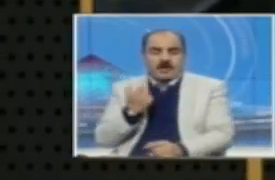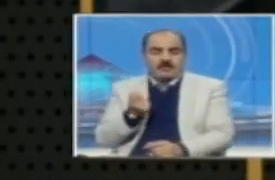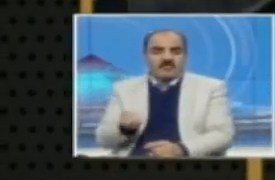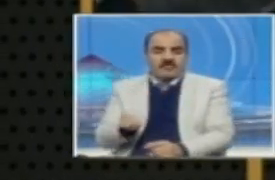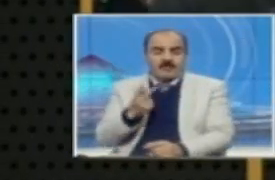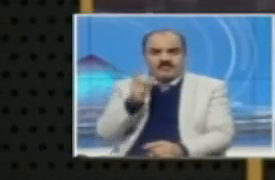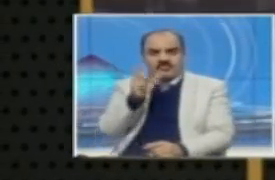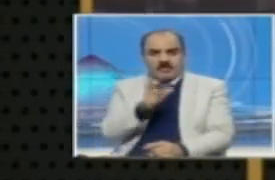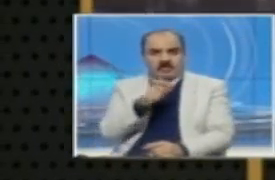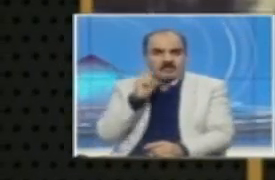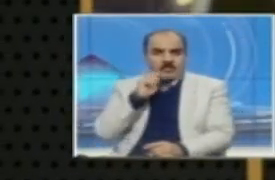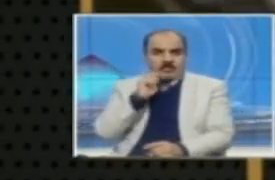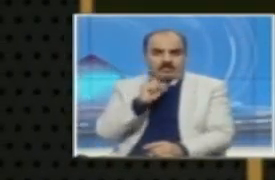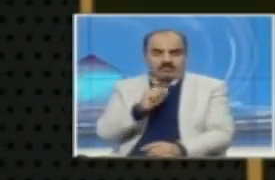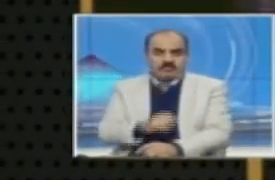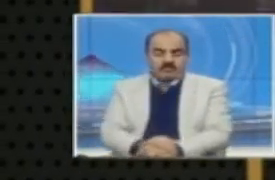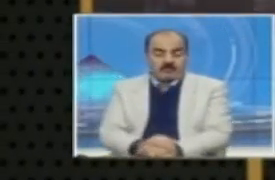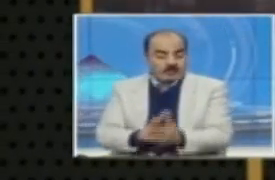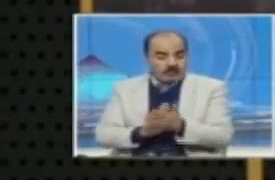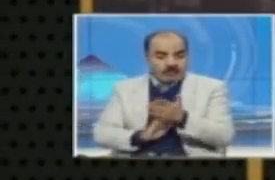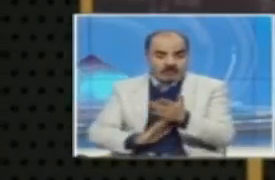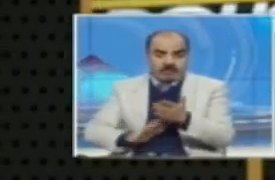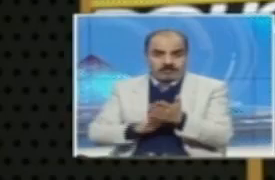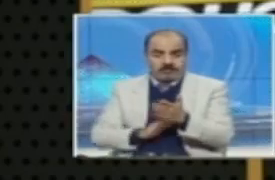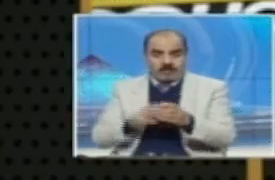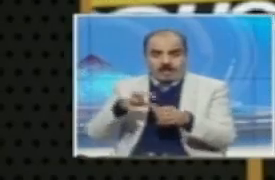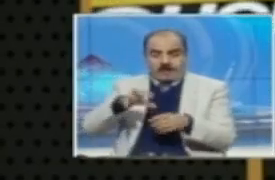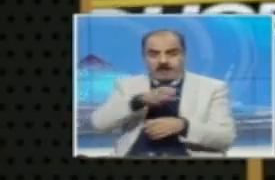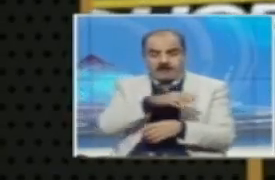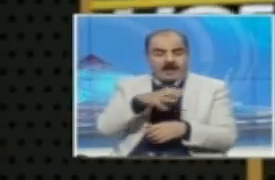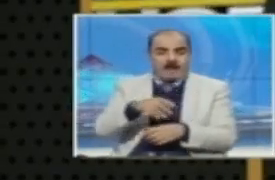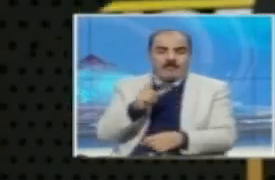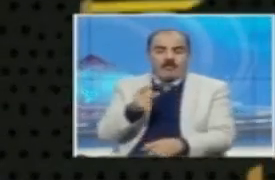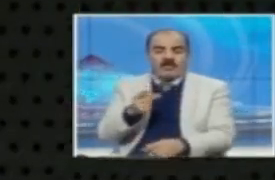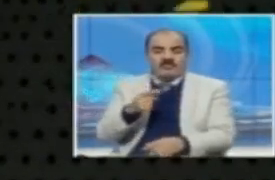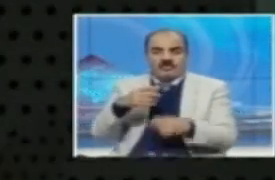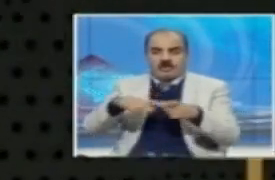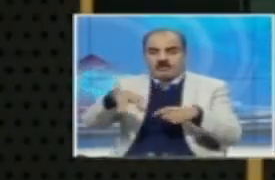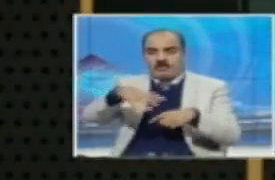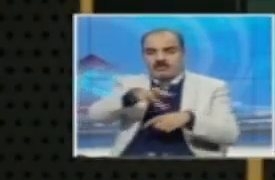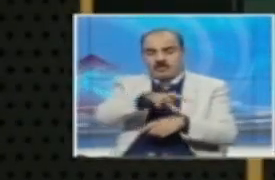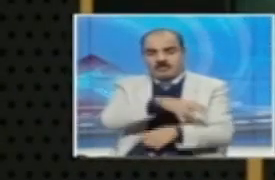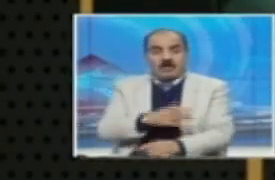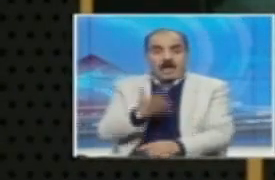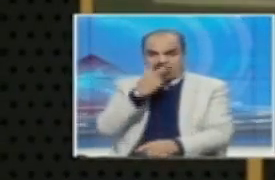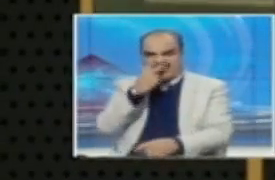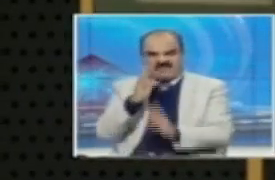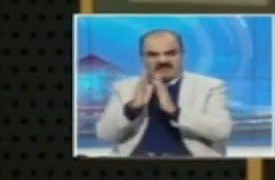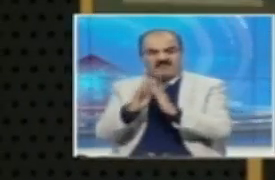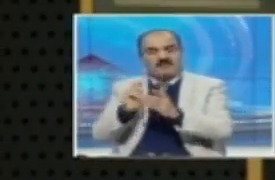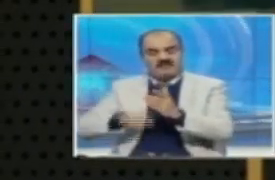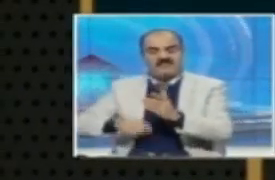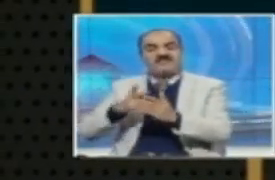575 عنصرا إجراميا شديد الخطورة بنطاق 21 مديرية أمن، وسابق اتهامه في العديد